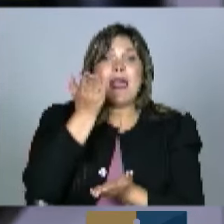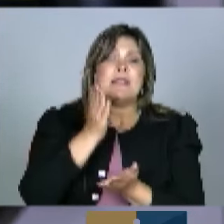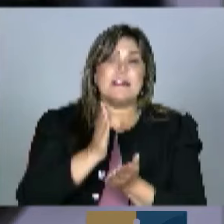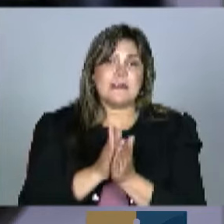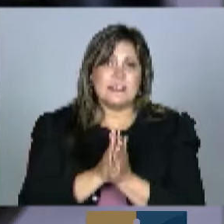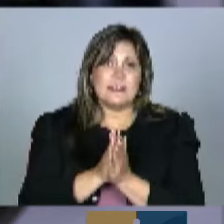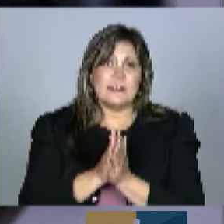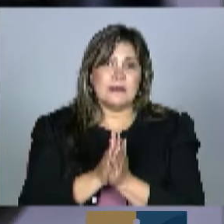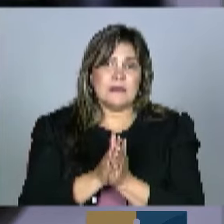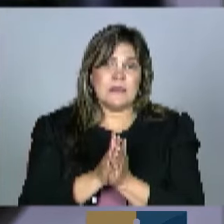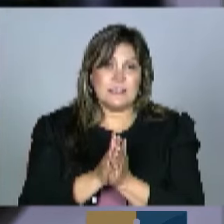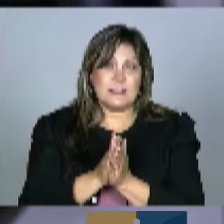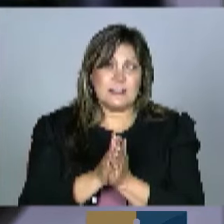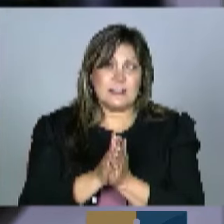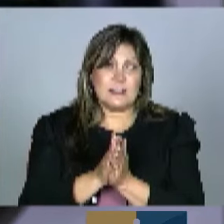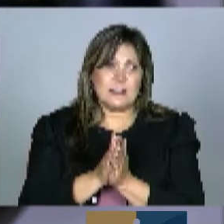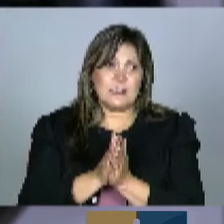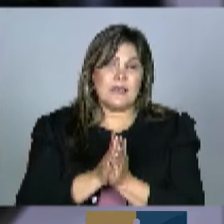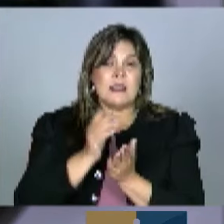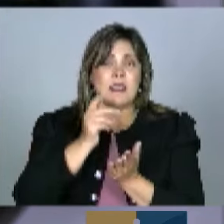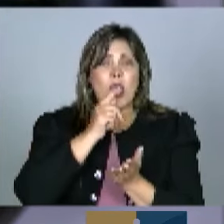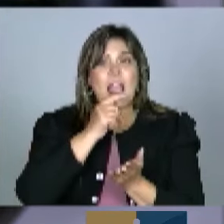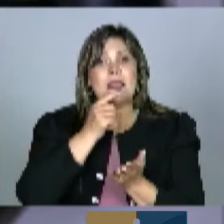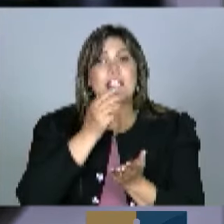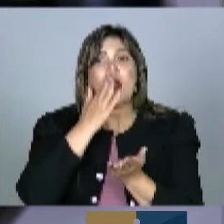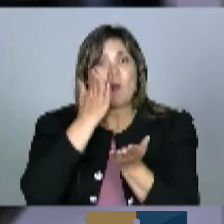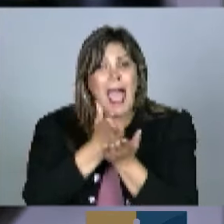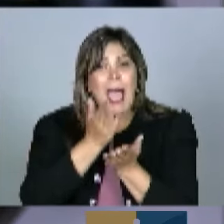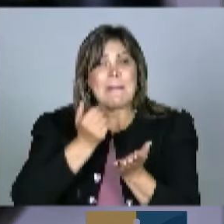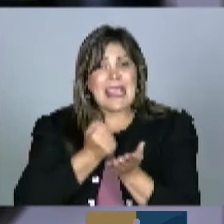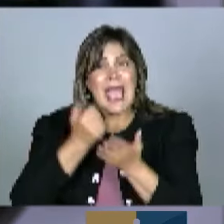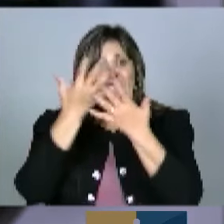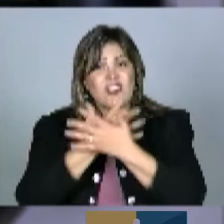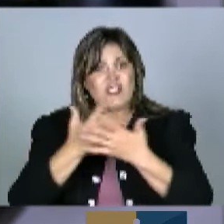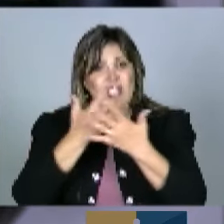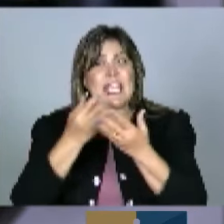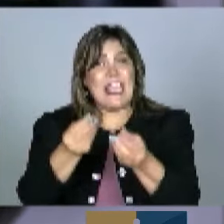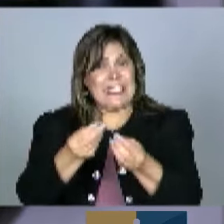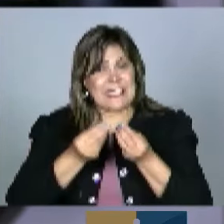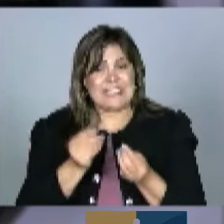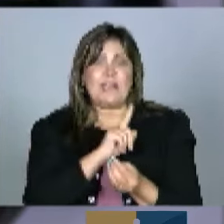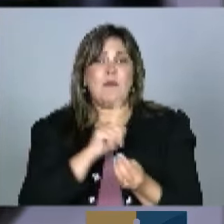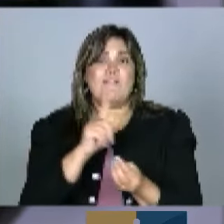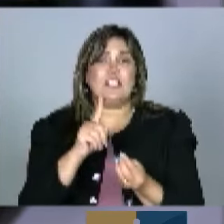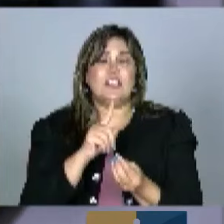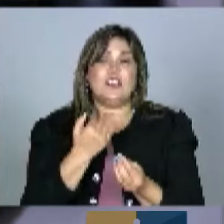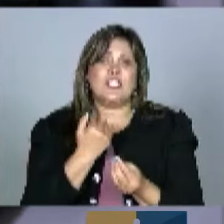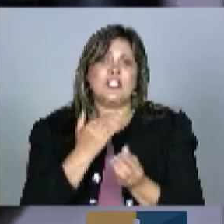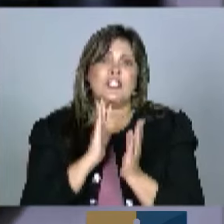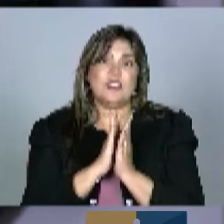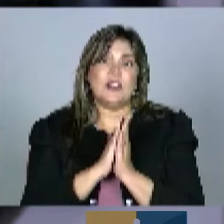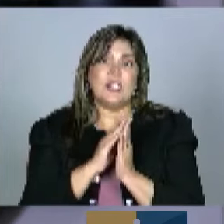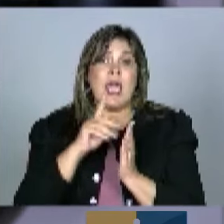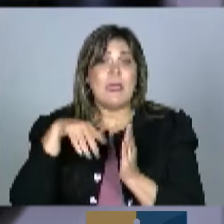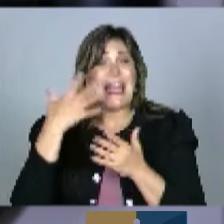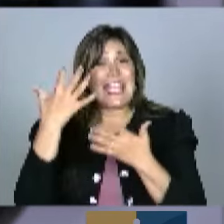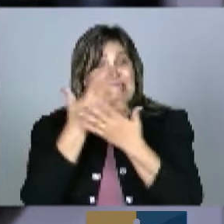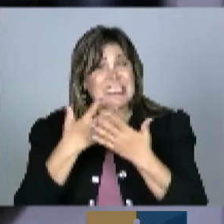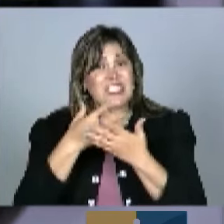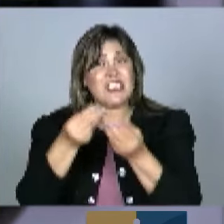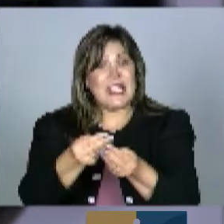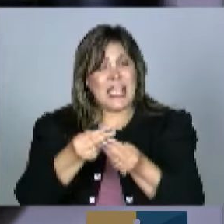دي نتيجه ان انا ما اخدتهاش في الشركه اخر الاخر ع يعني انت عاوز تطالب بها وخايف لما تطالب بيه قضائيا